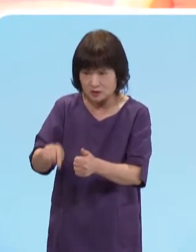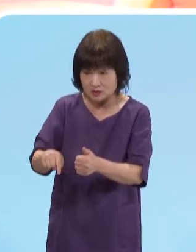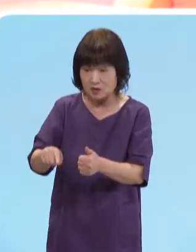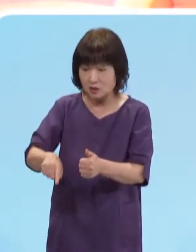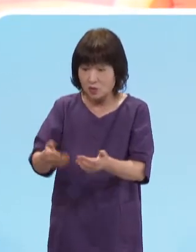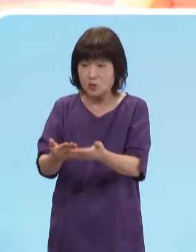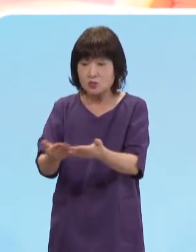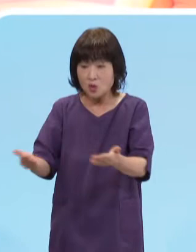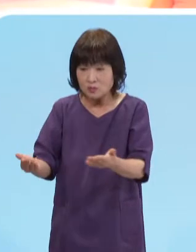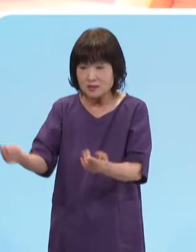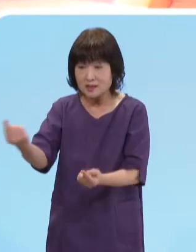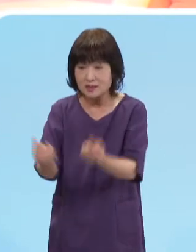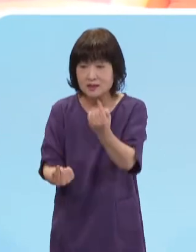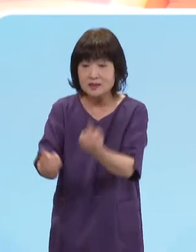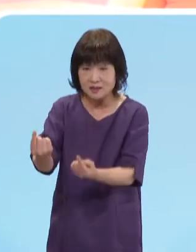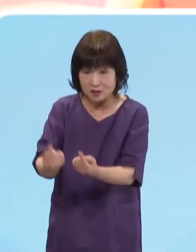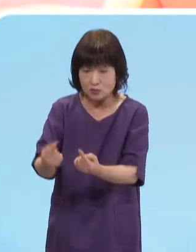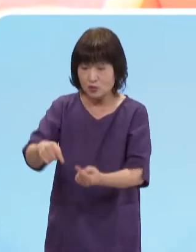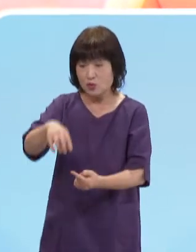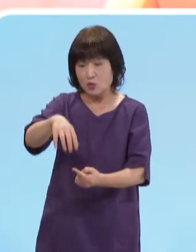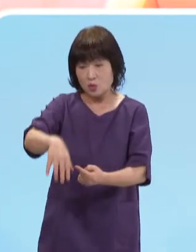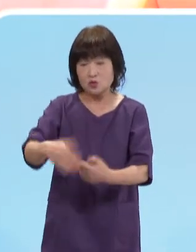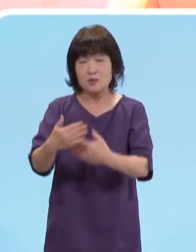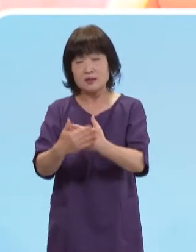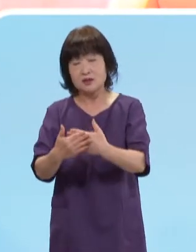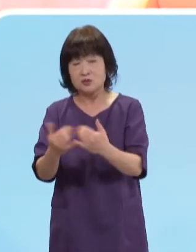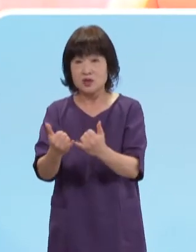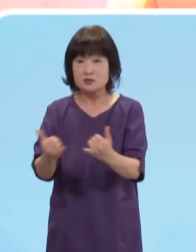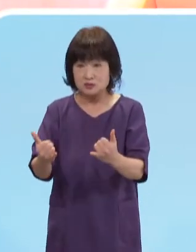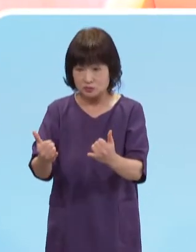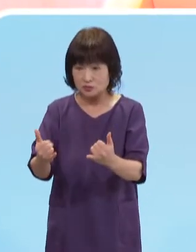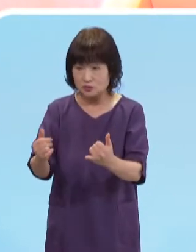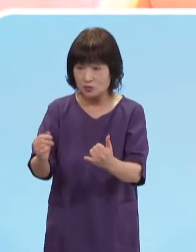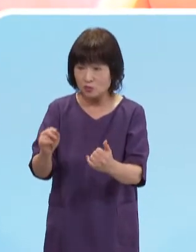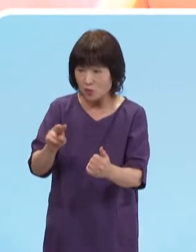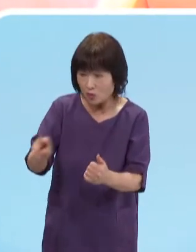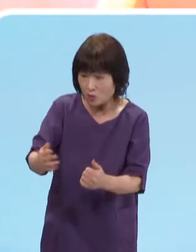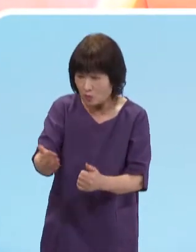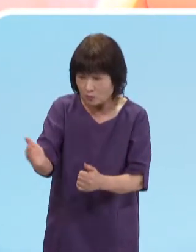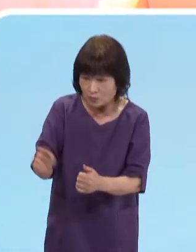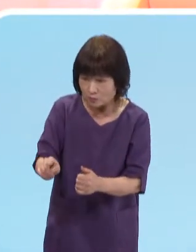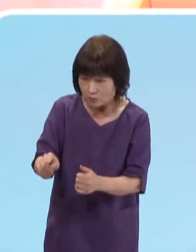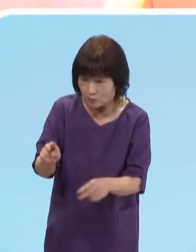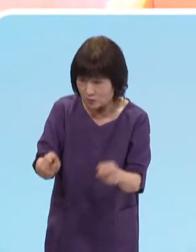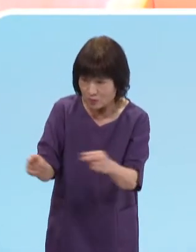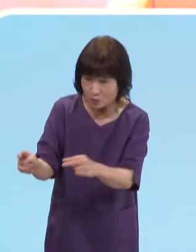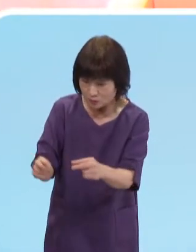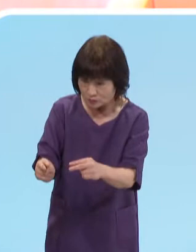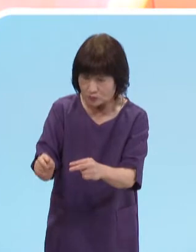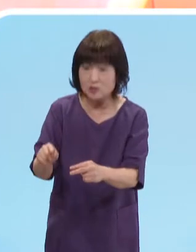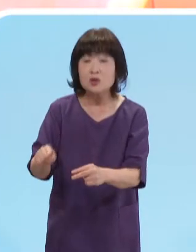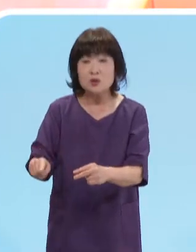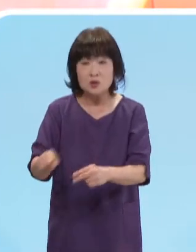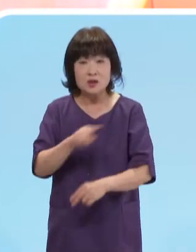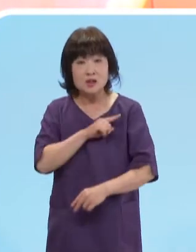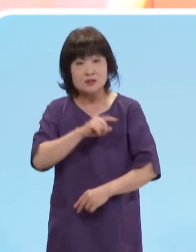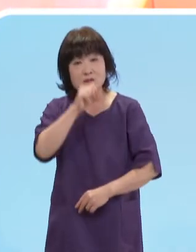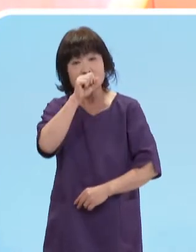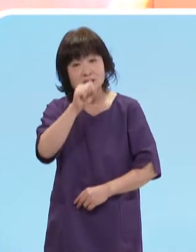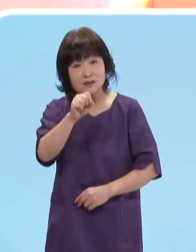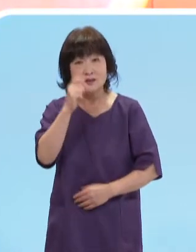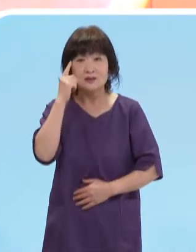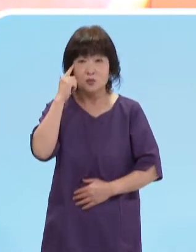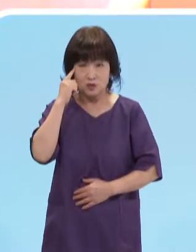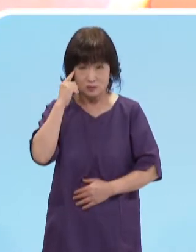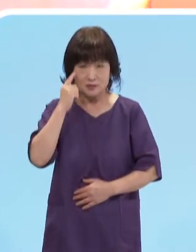コープに来てるここで休憩してる人もそういう人を見守ってあげれるっていうのが一番いいかなっ